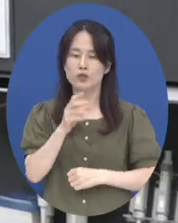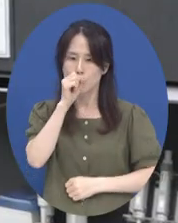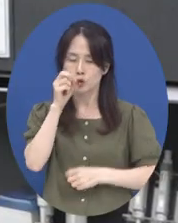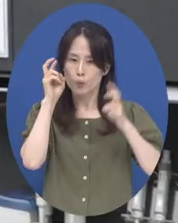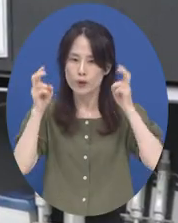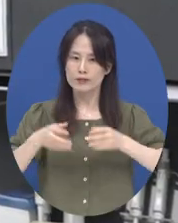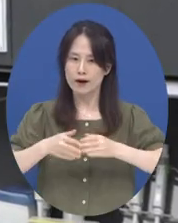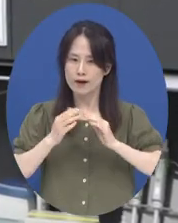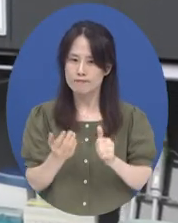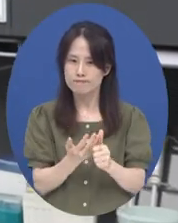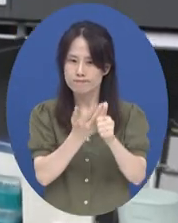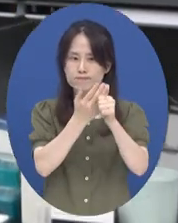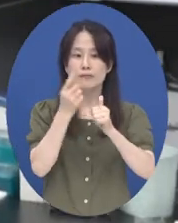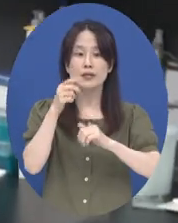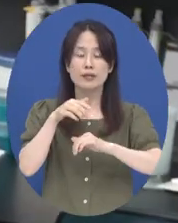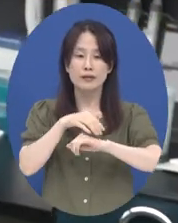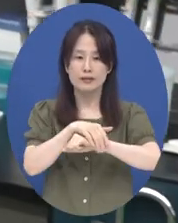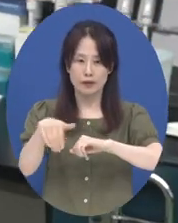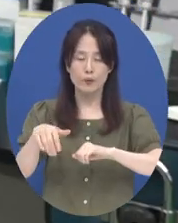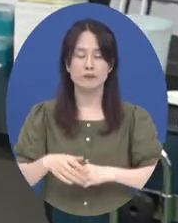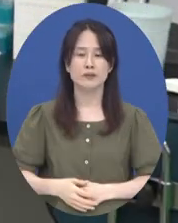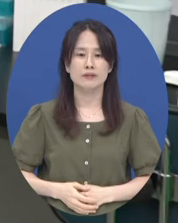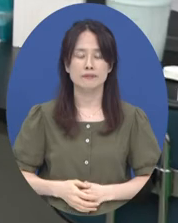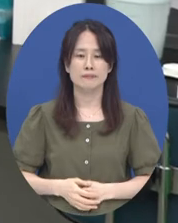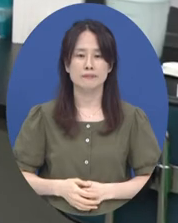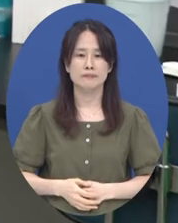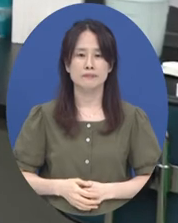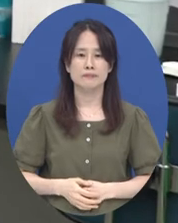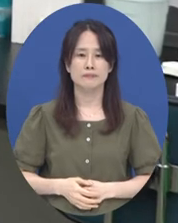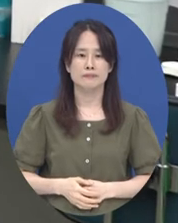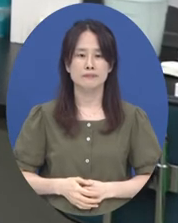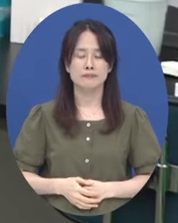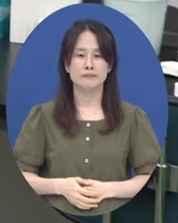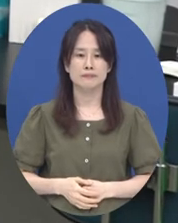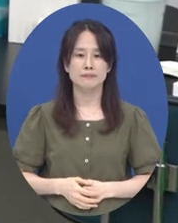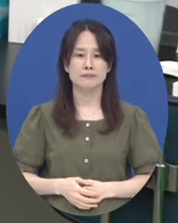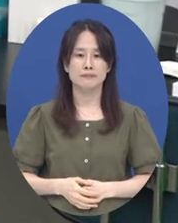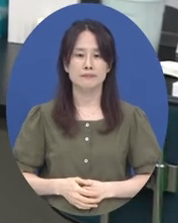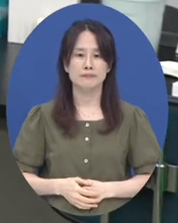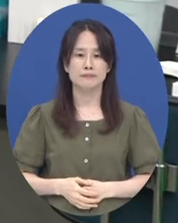유니콘 기업을 육성하겠다는 방침입니다. 경기 GTV 최창순입니다.